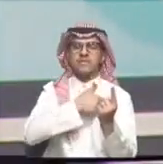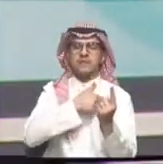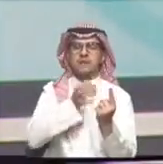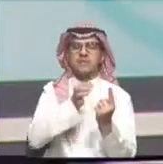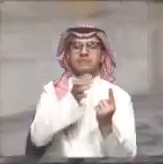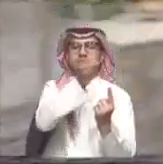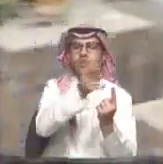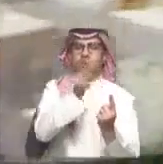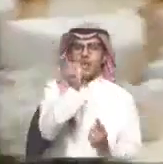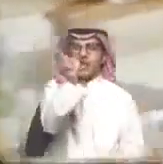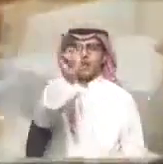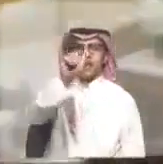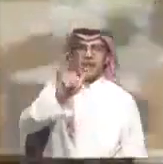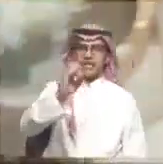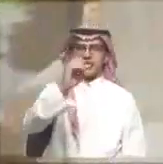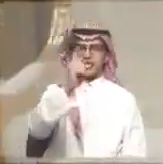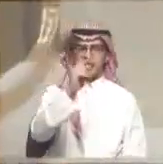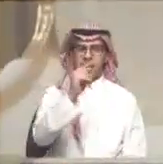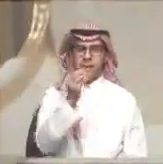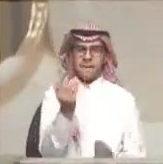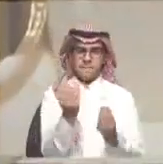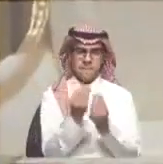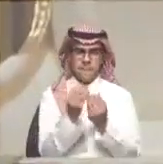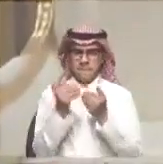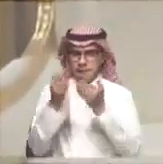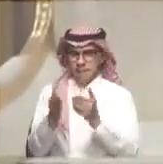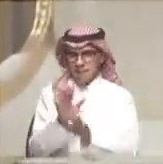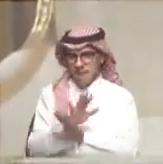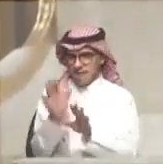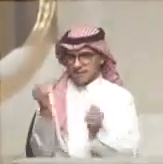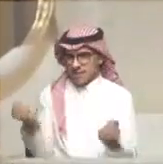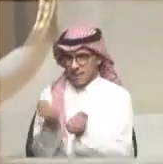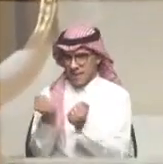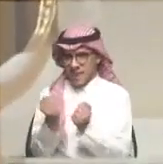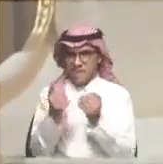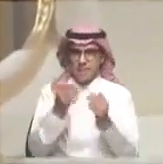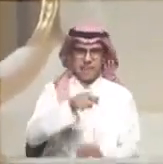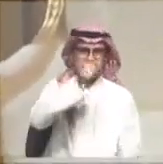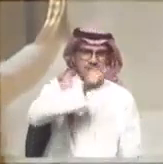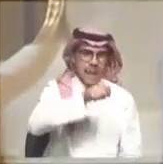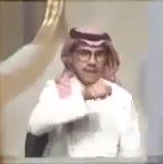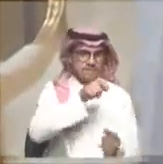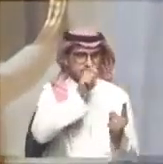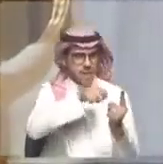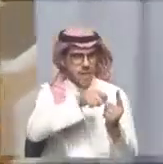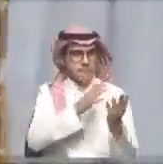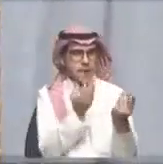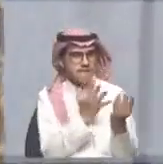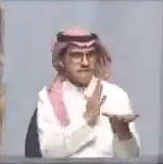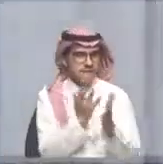مقر الحفل الختامي لتمرين درع الخليج المشترك واحد. وجرى خلال اللقاء استعراض العلاقات